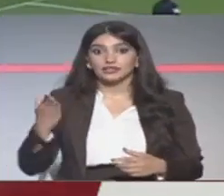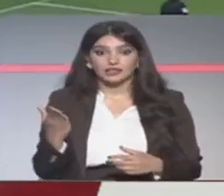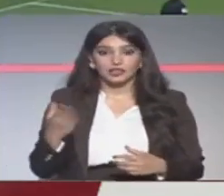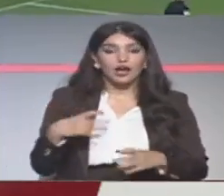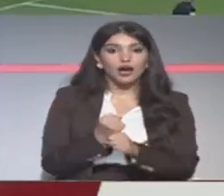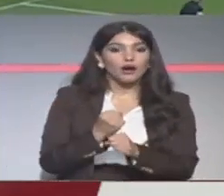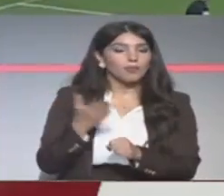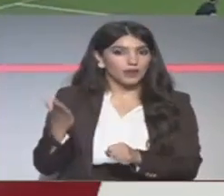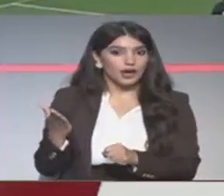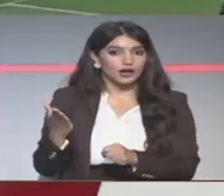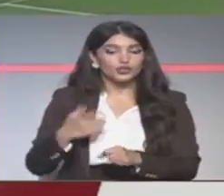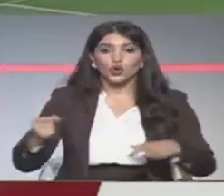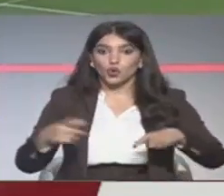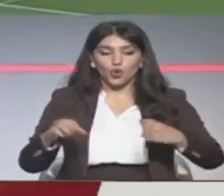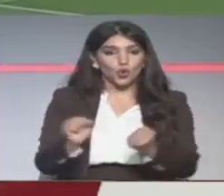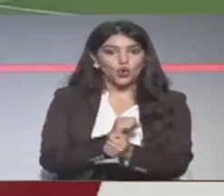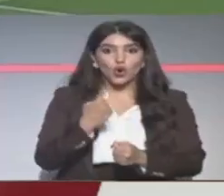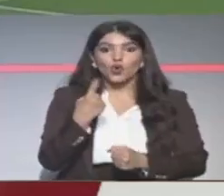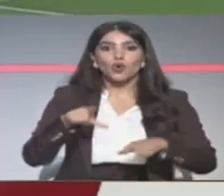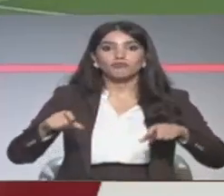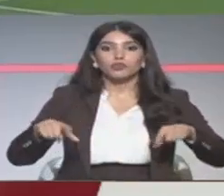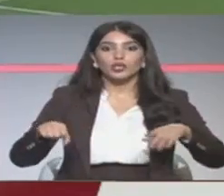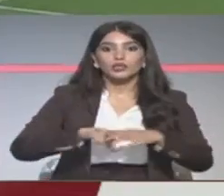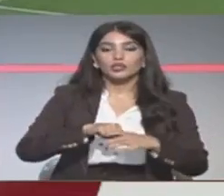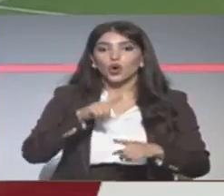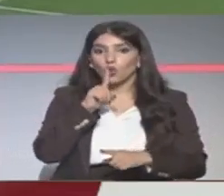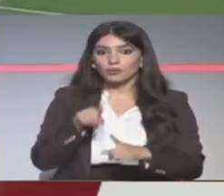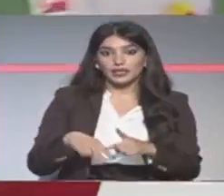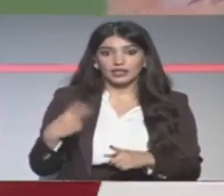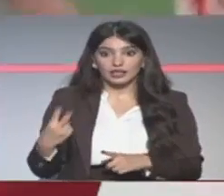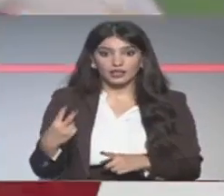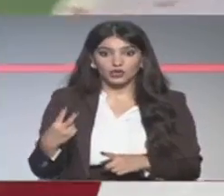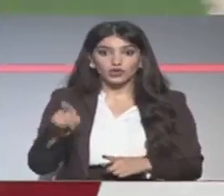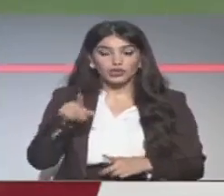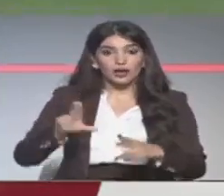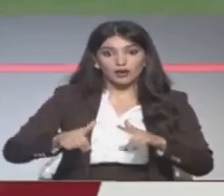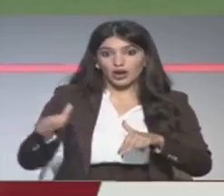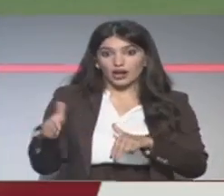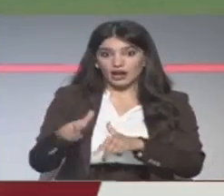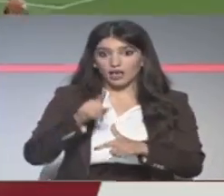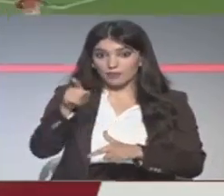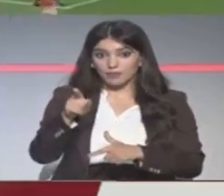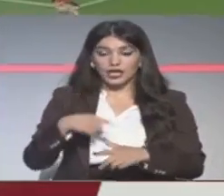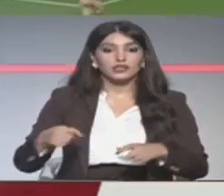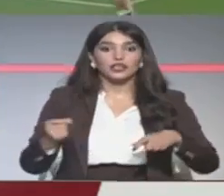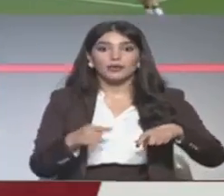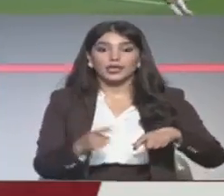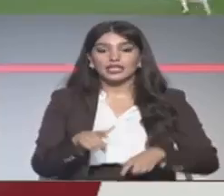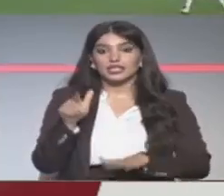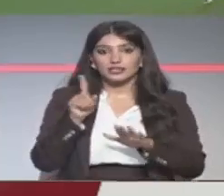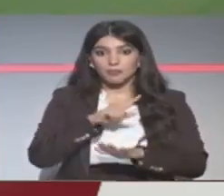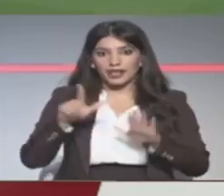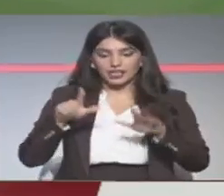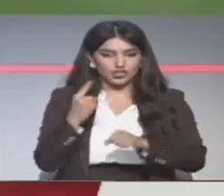صاحب الأرض أنهى شوط المباراة الأول على تقدم بثنائية نظيفة، حمل توقيع فورسبرغ من علامة الجزاء في الدقيقة